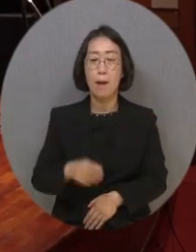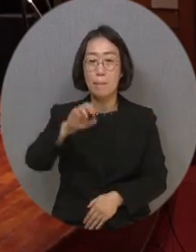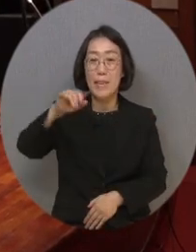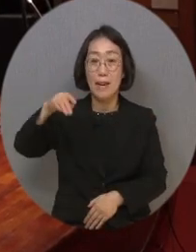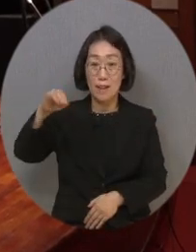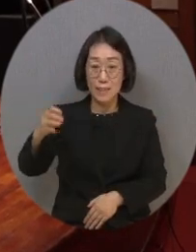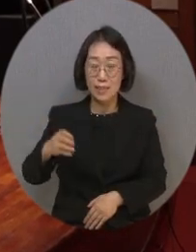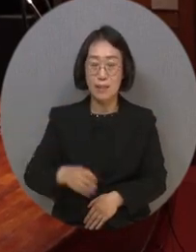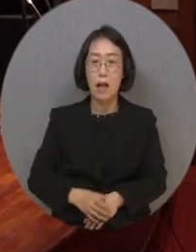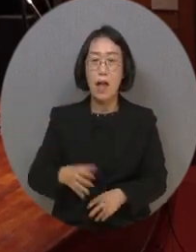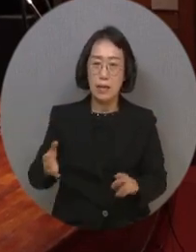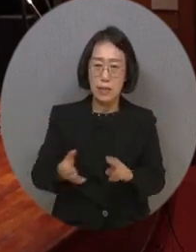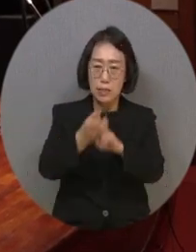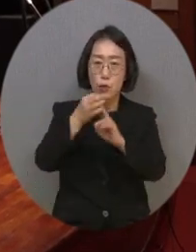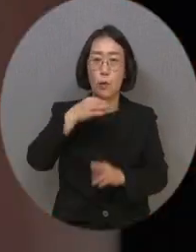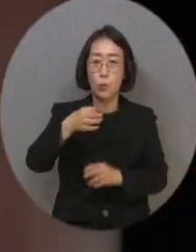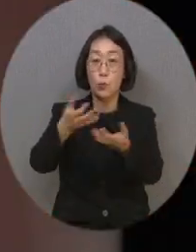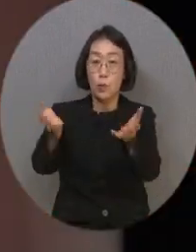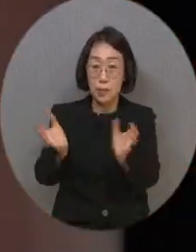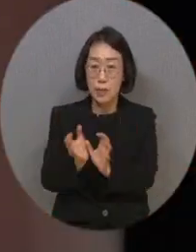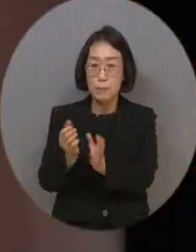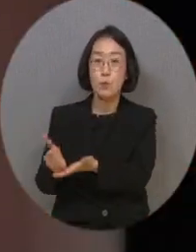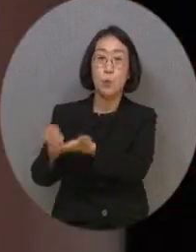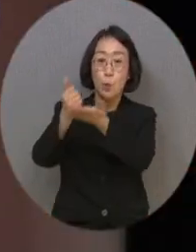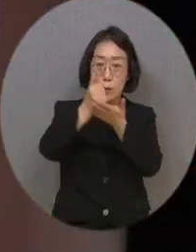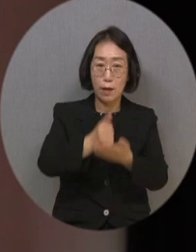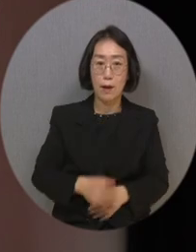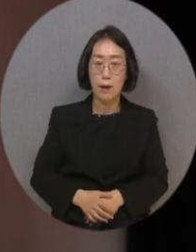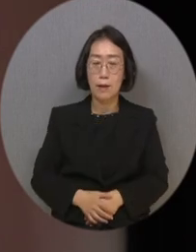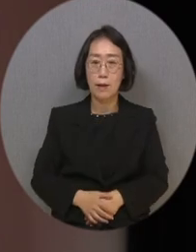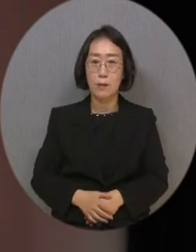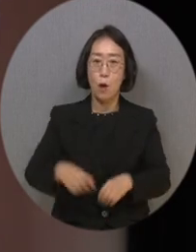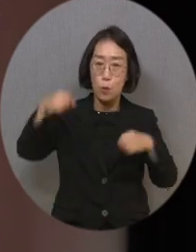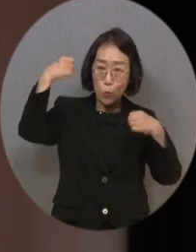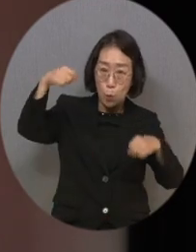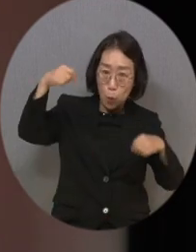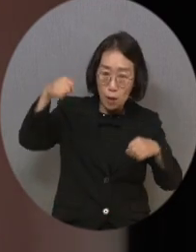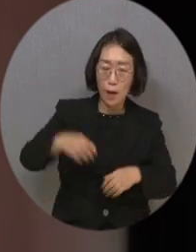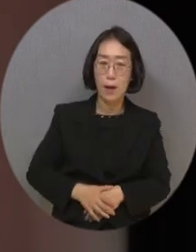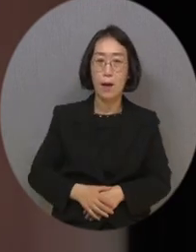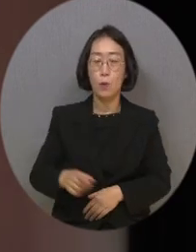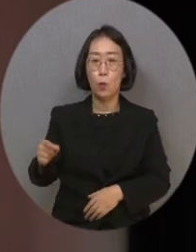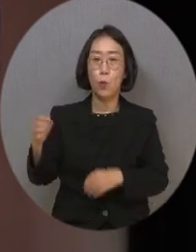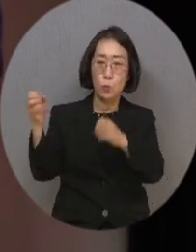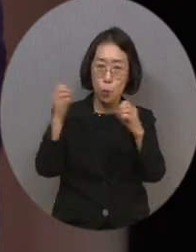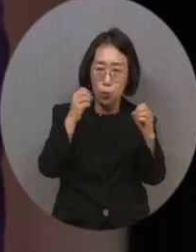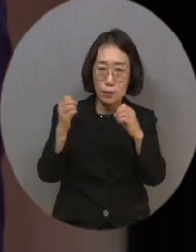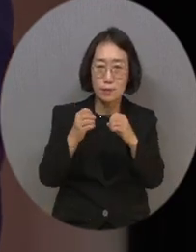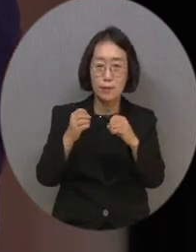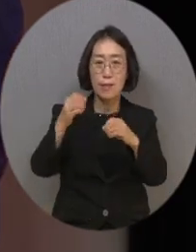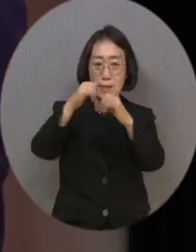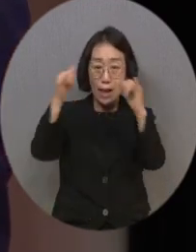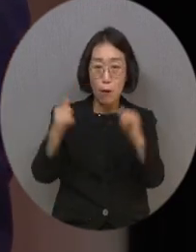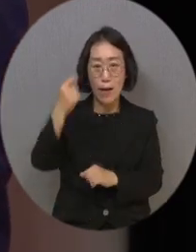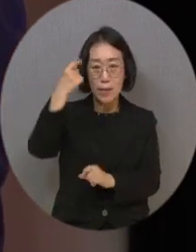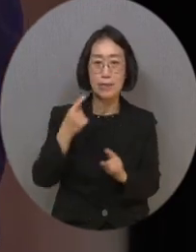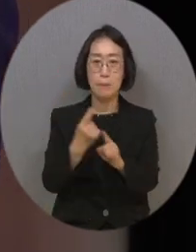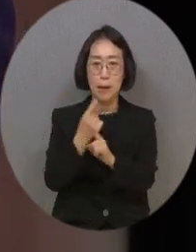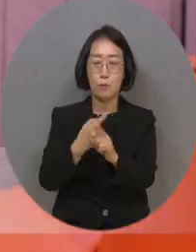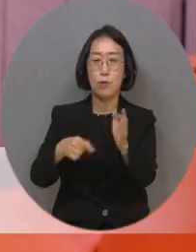미라클 보이스 앙상블을 초청해 공연과 공감 토크를 통해 장애에 대한 사회적 인식을 개선하고자